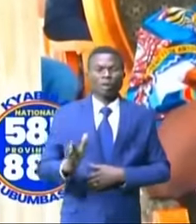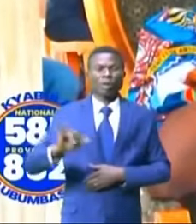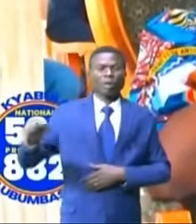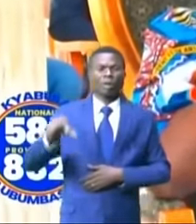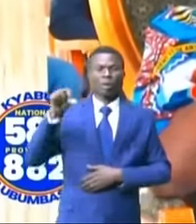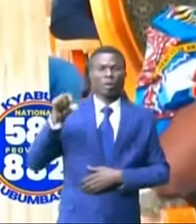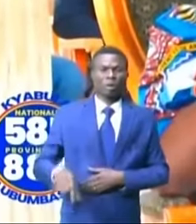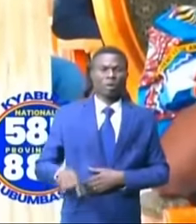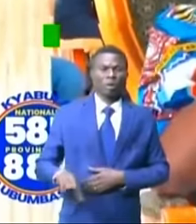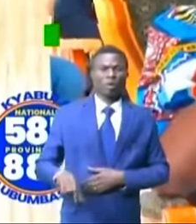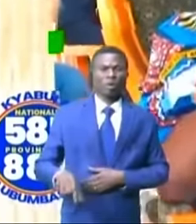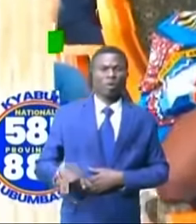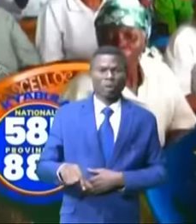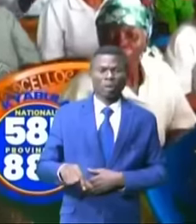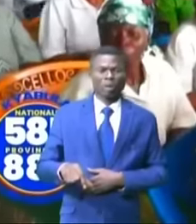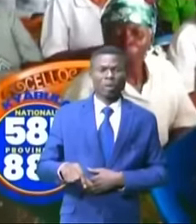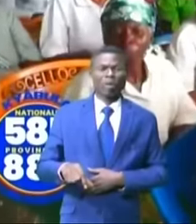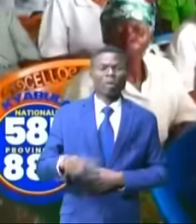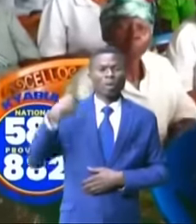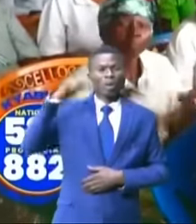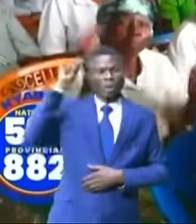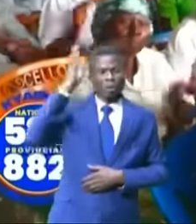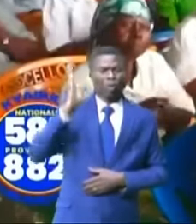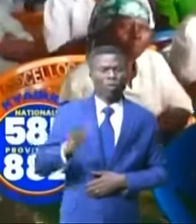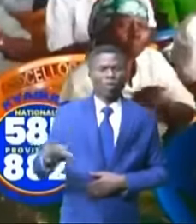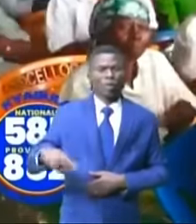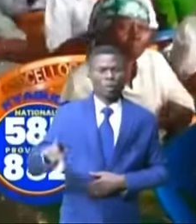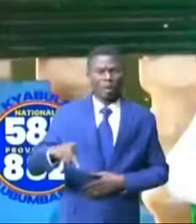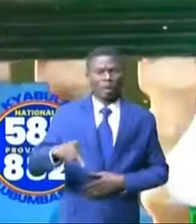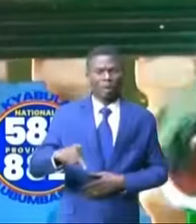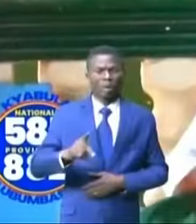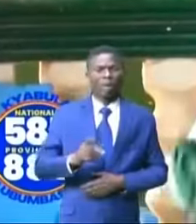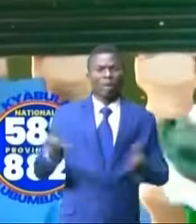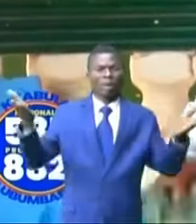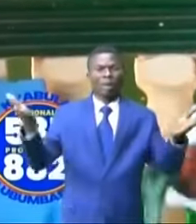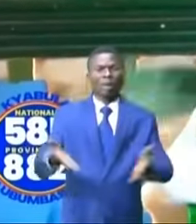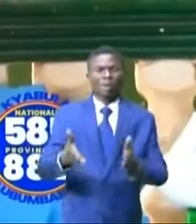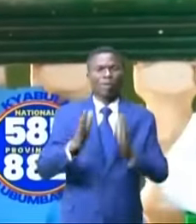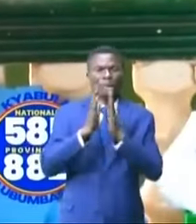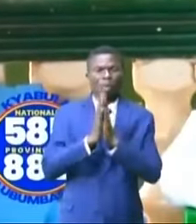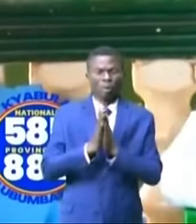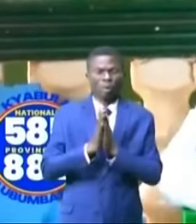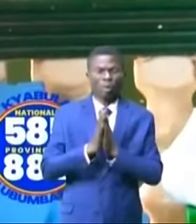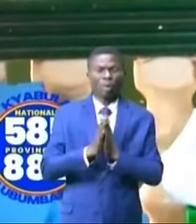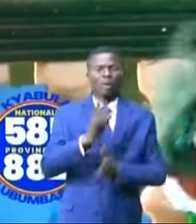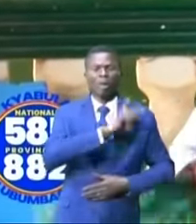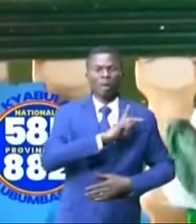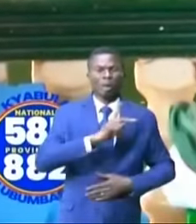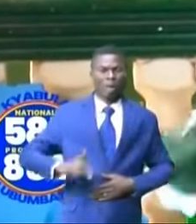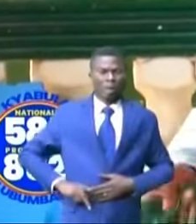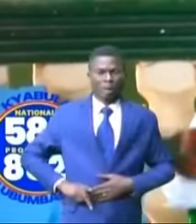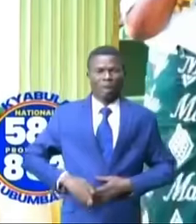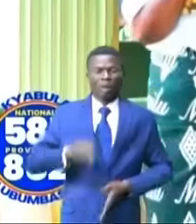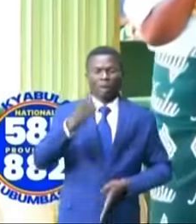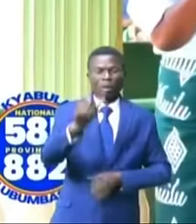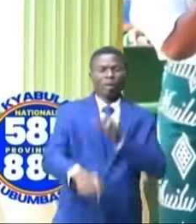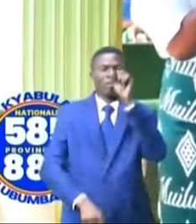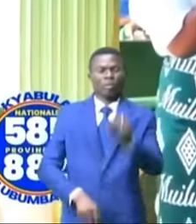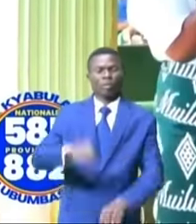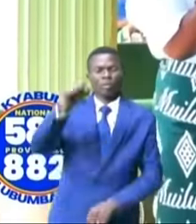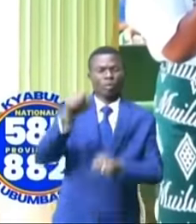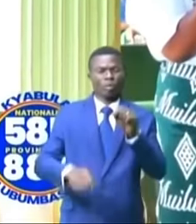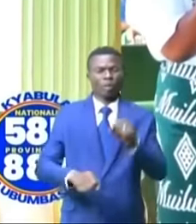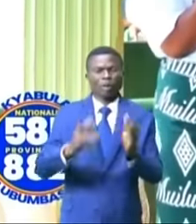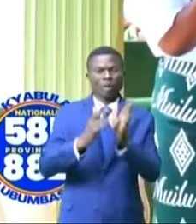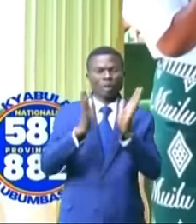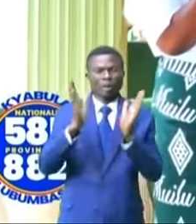Kiatoué, puisqu'il est le premier gouverneur de province à avoir assisté au culte kimbanguiste et avoir défilé avec les fidèles lors